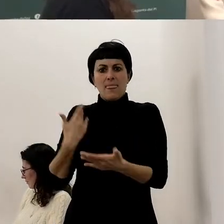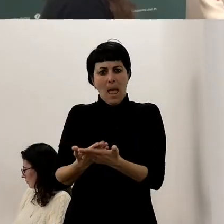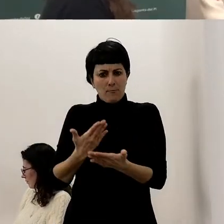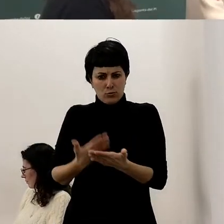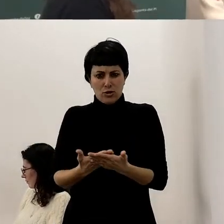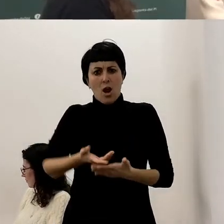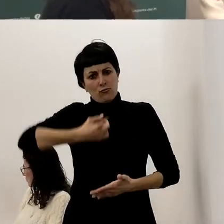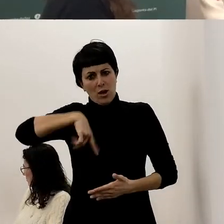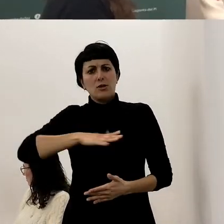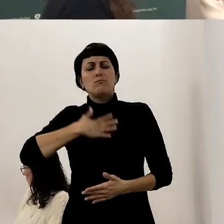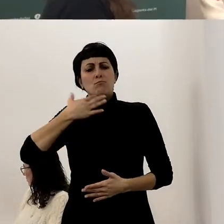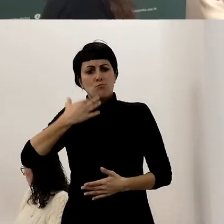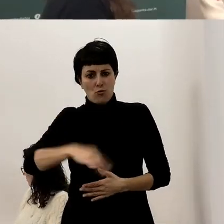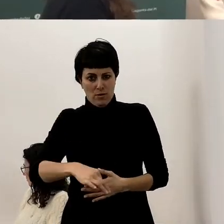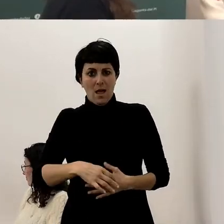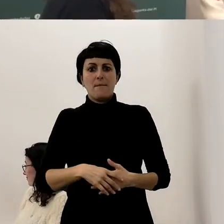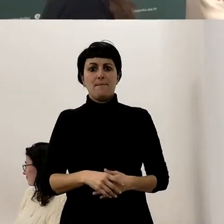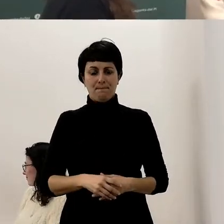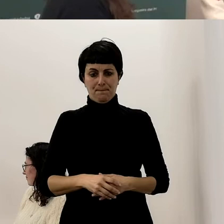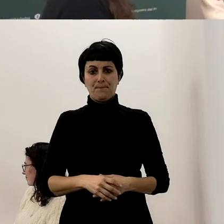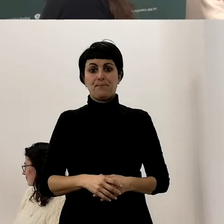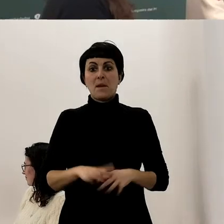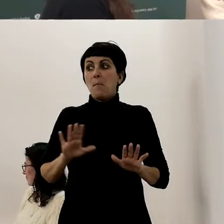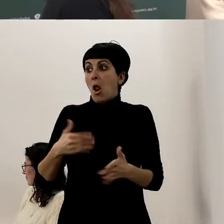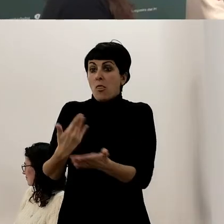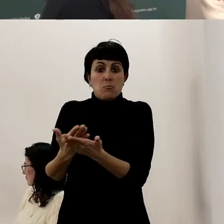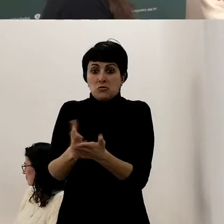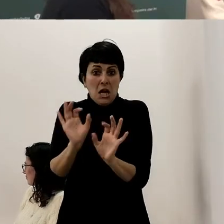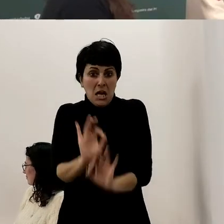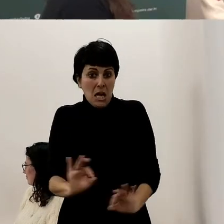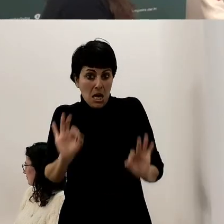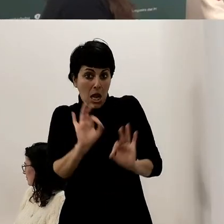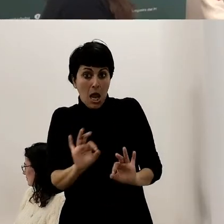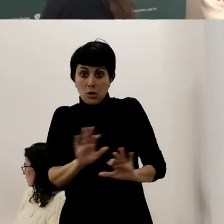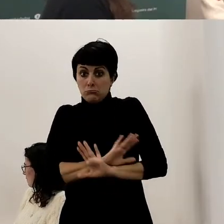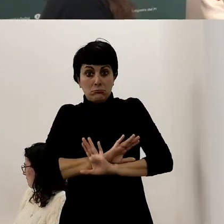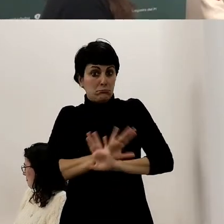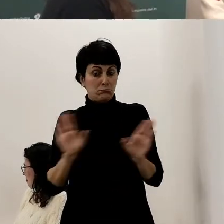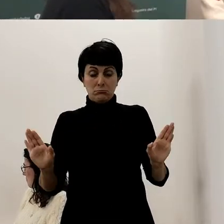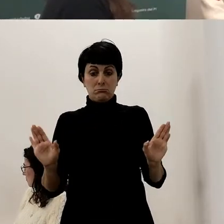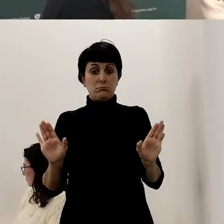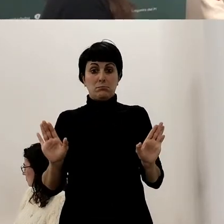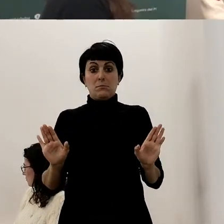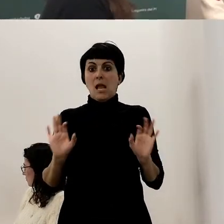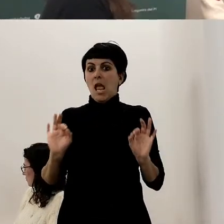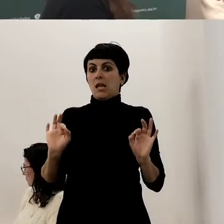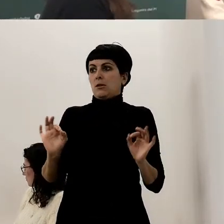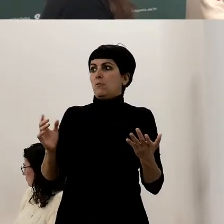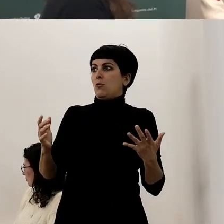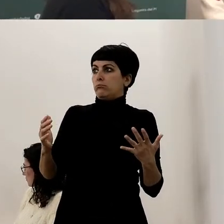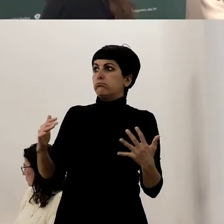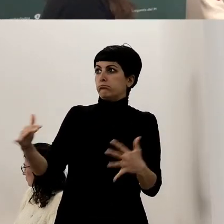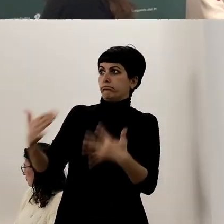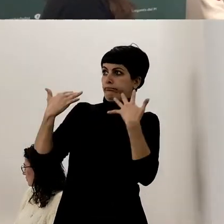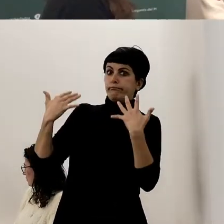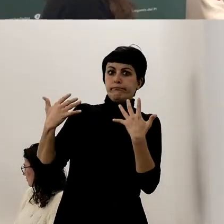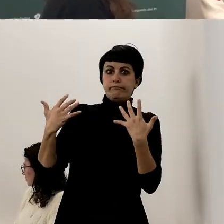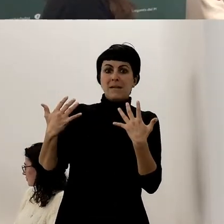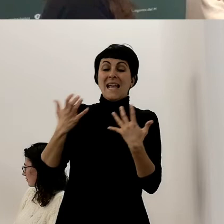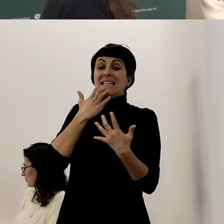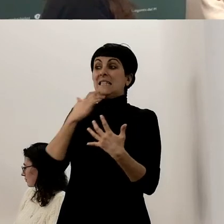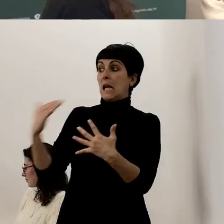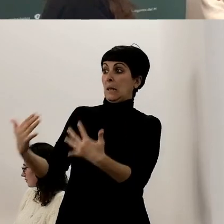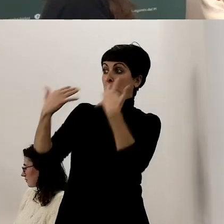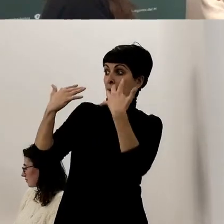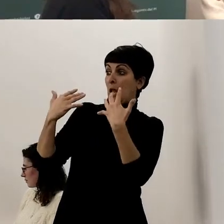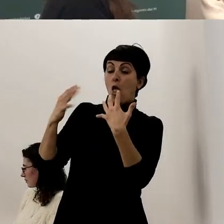demostrar, o sigui, tampoc penso que és res a demostrar, sinó que simplement penso que és això, que potser si ningú veu una